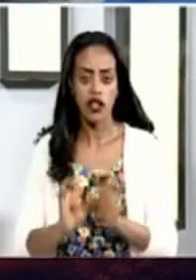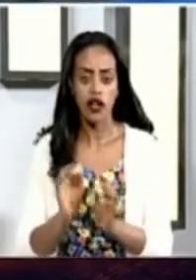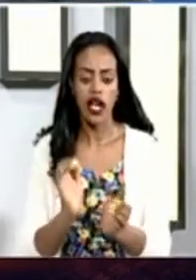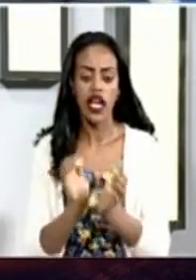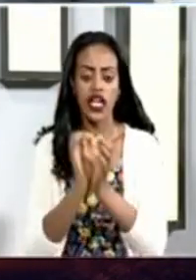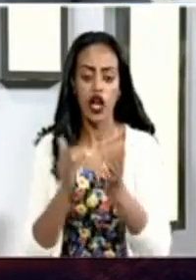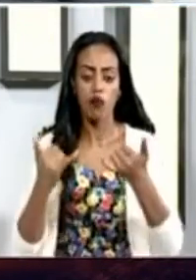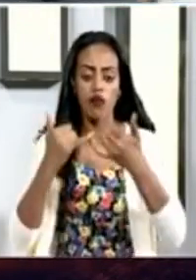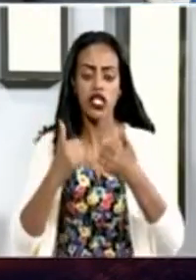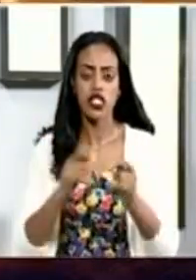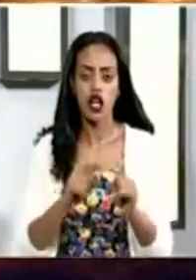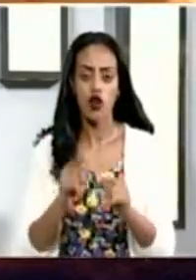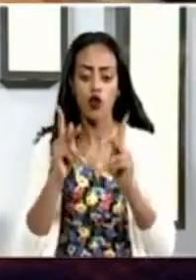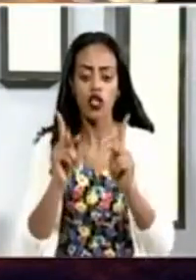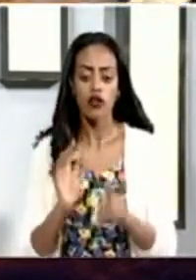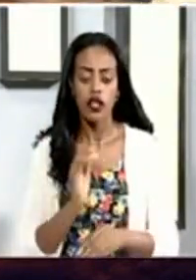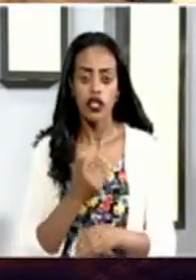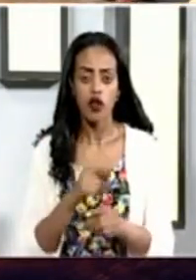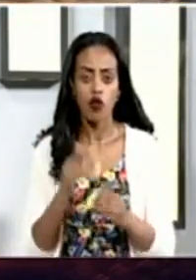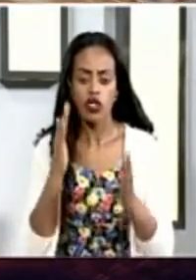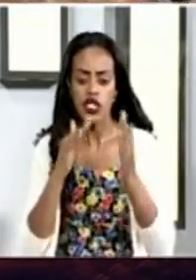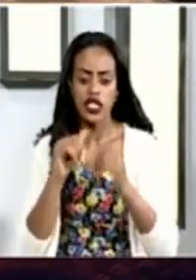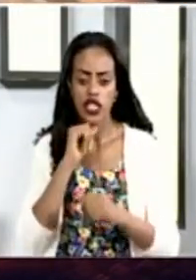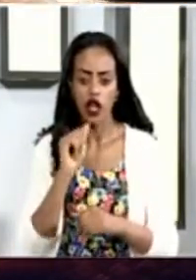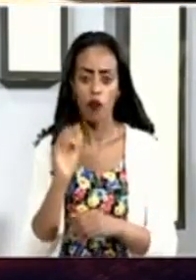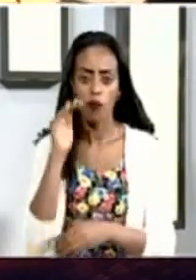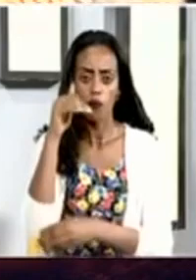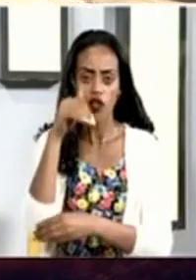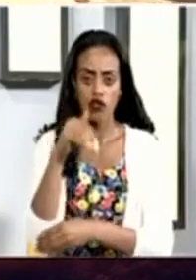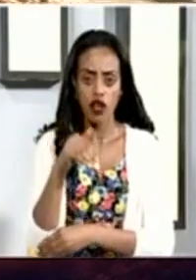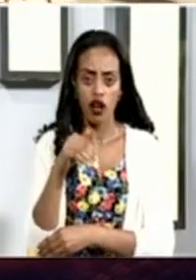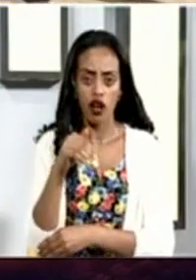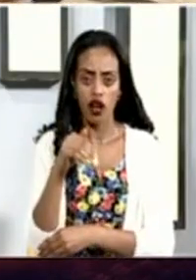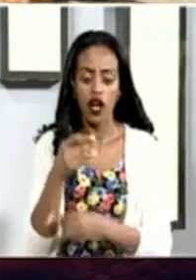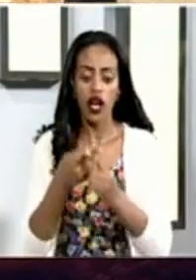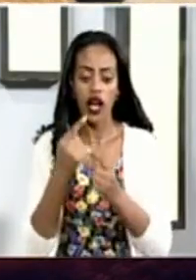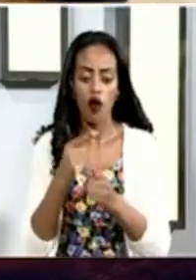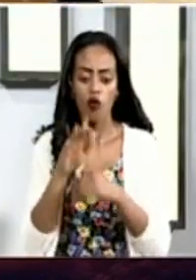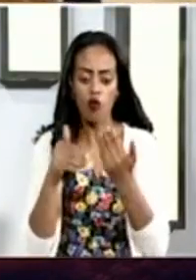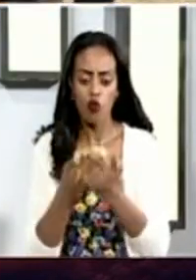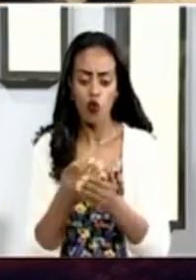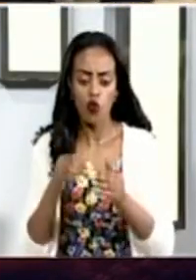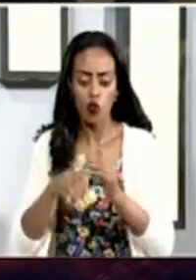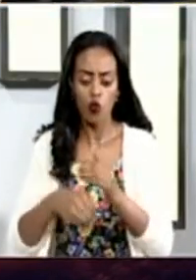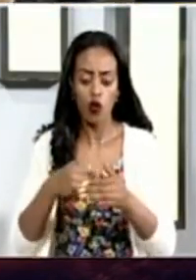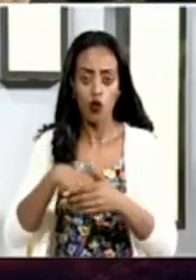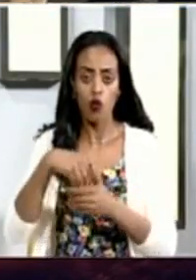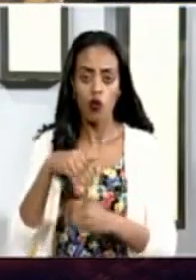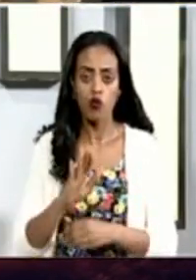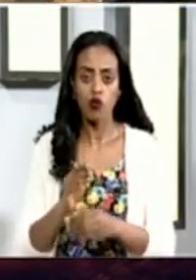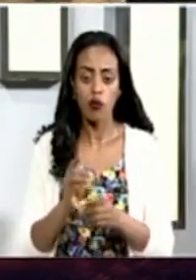عداغا متاسسارون حبرت سبناون زي تصقما ماشلاس كاب نقزن كاب غدغادن وطيئو